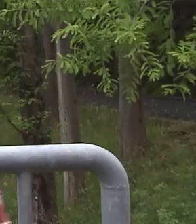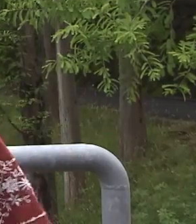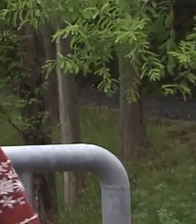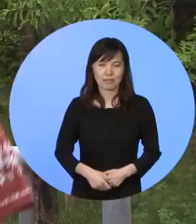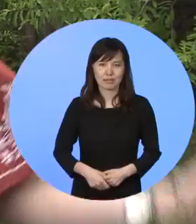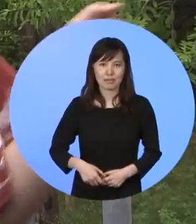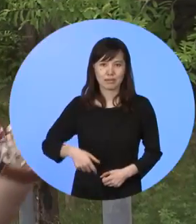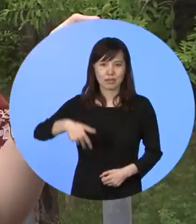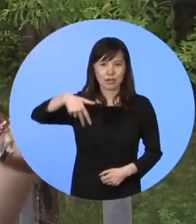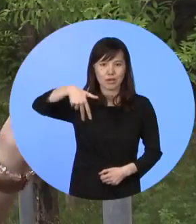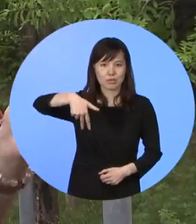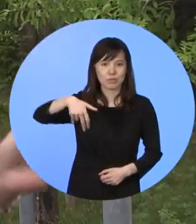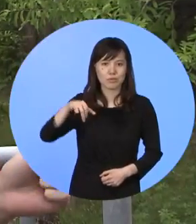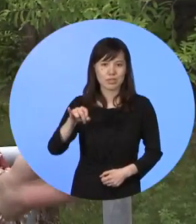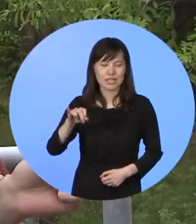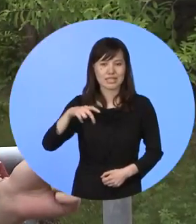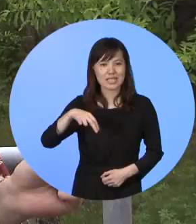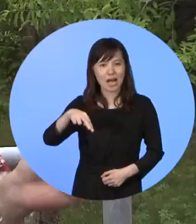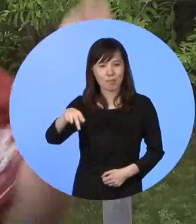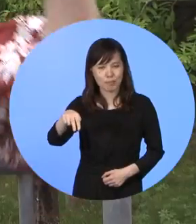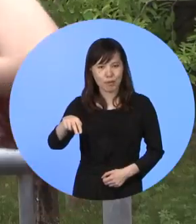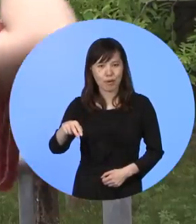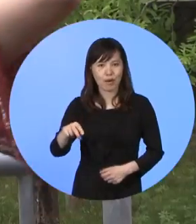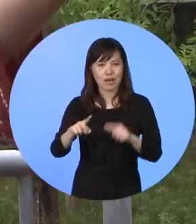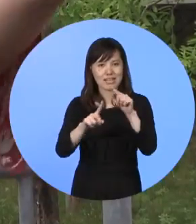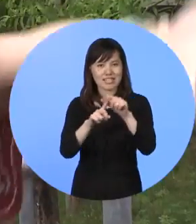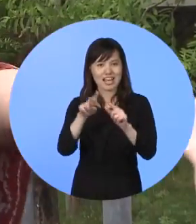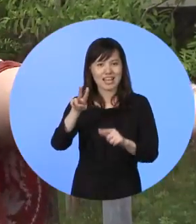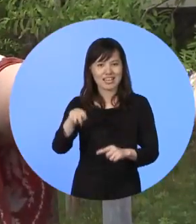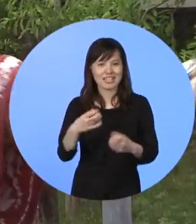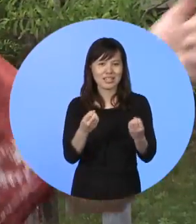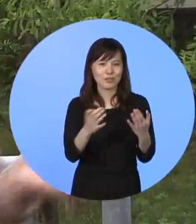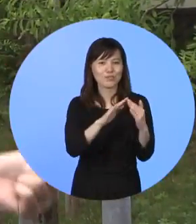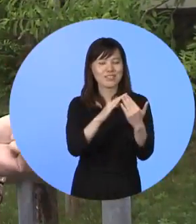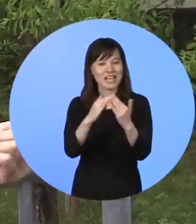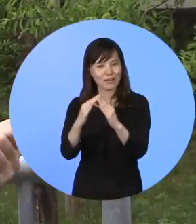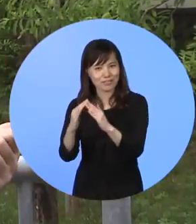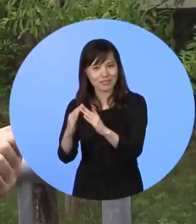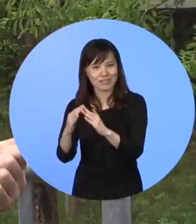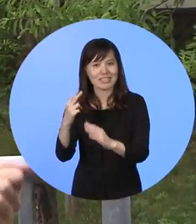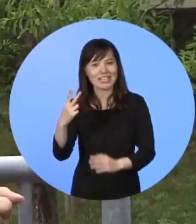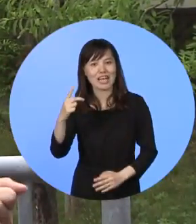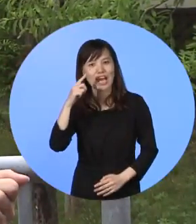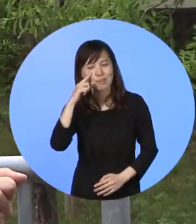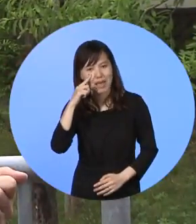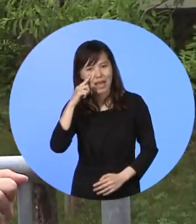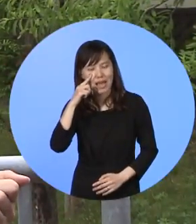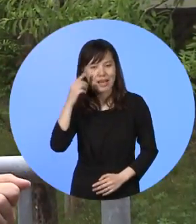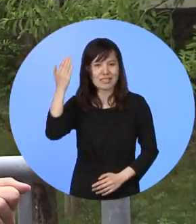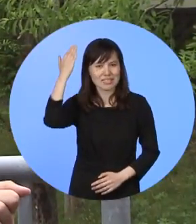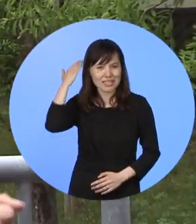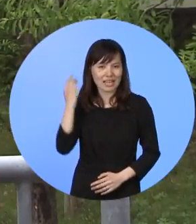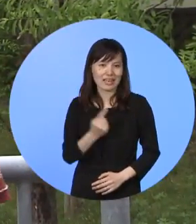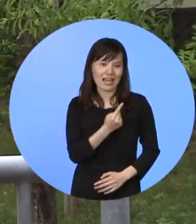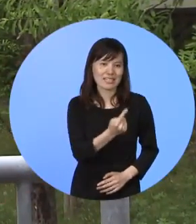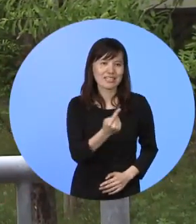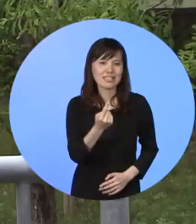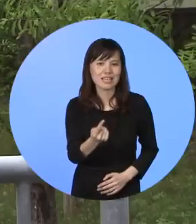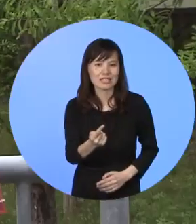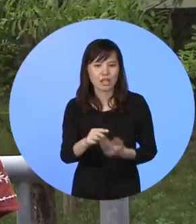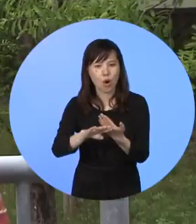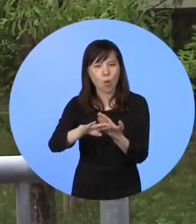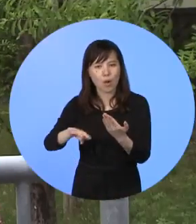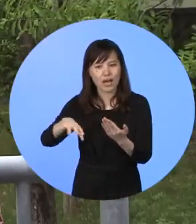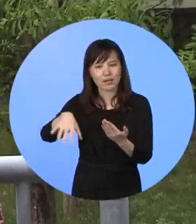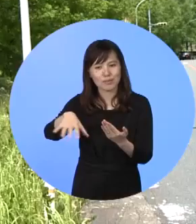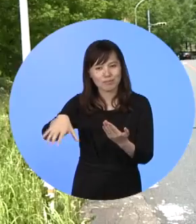やってきました、水散歩千里ニュータウン編後編。前回は訪れていなかった地域を中心にお散歩したい